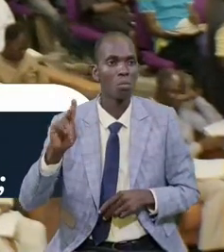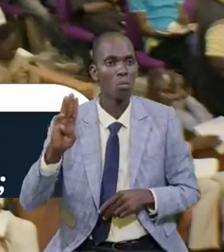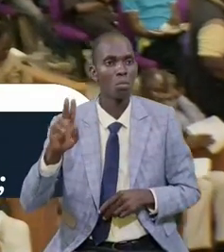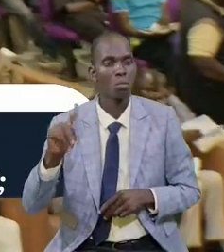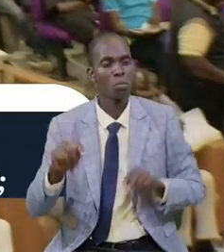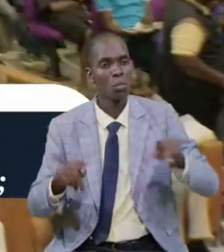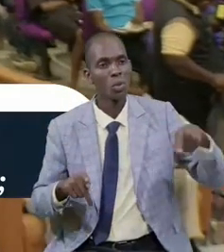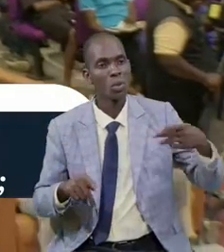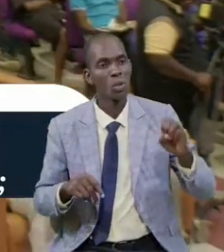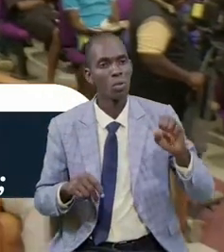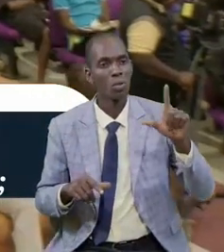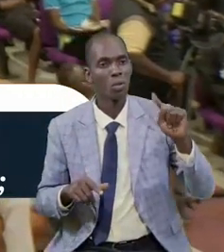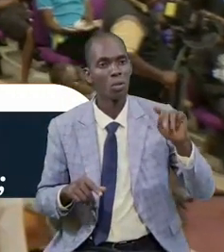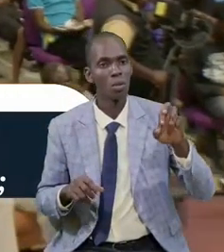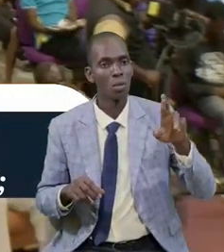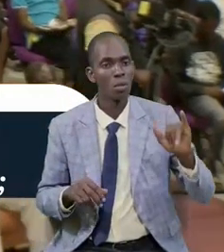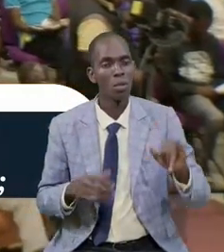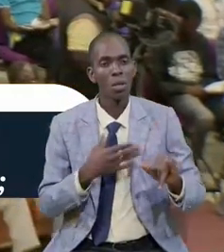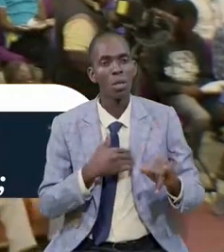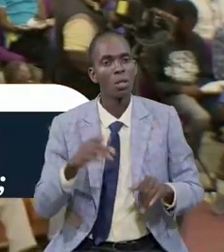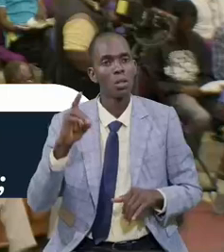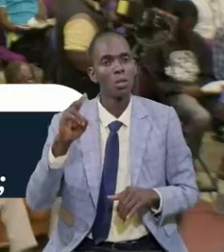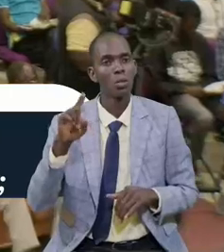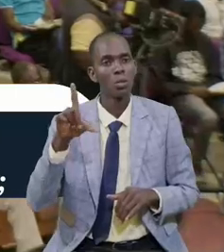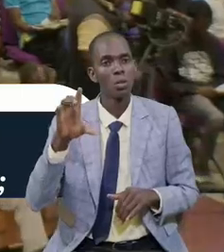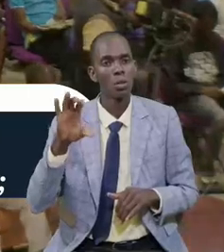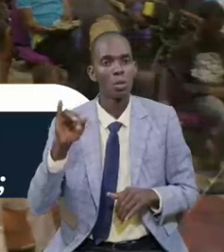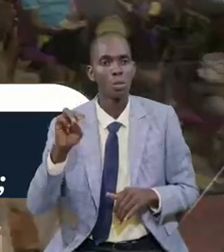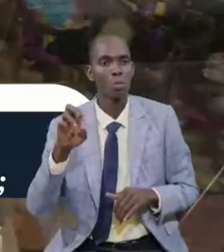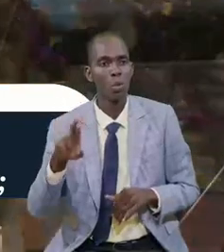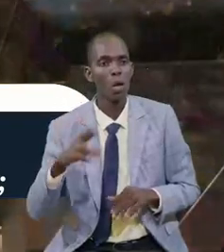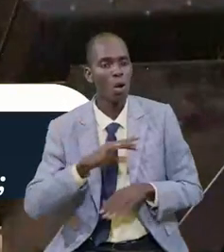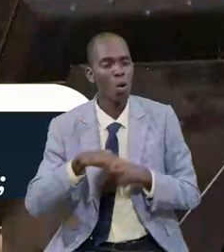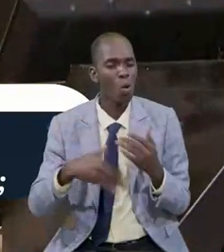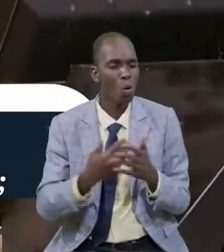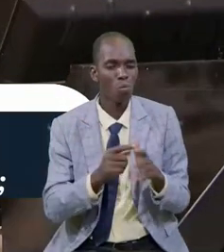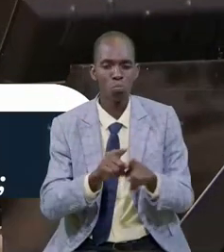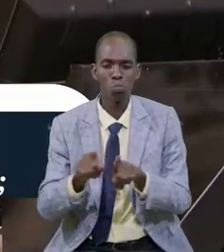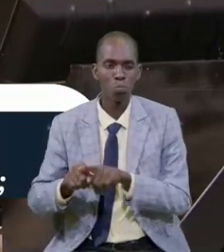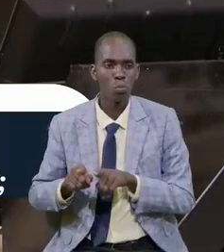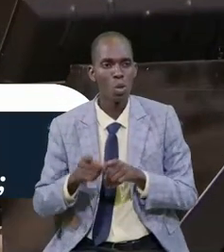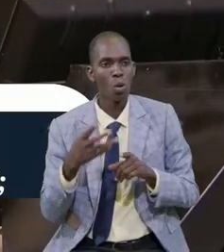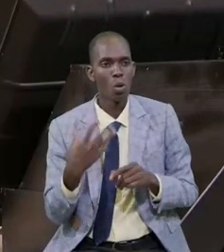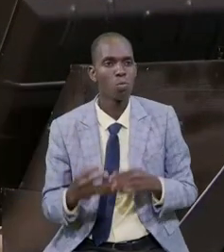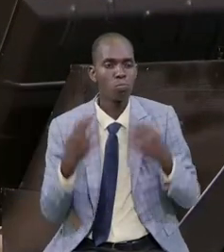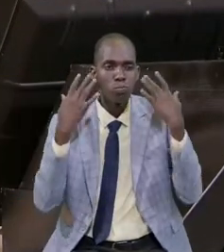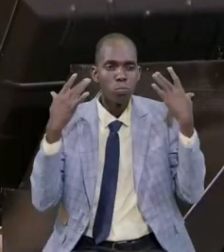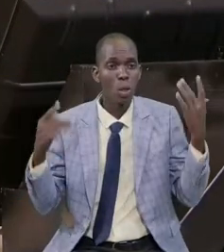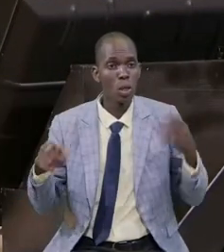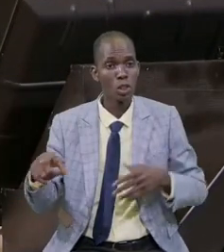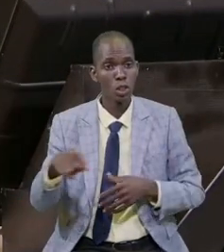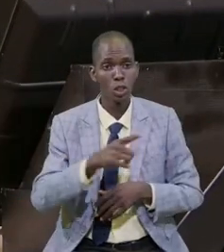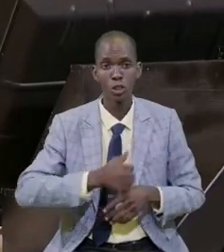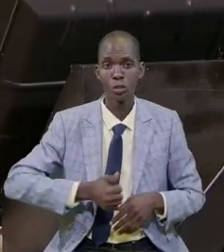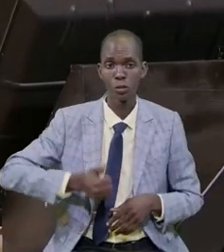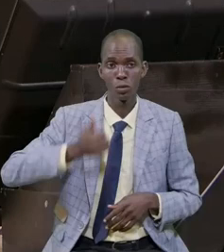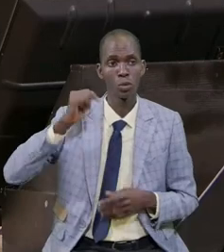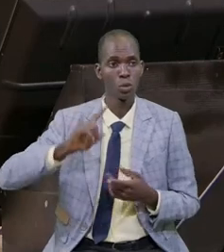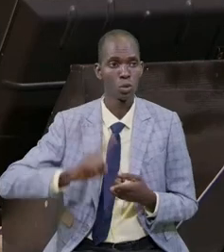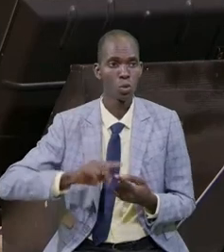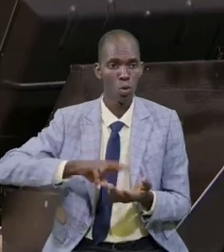du saltérion, de la cornemuse et de toutes sortes d'instruments, vous vous